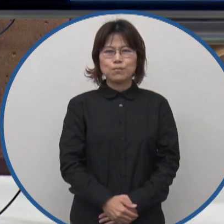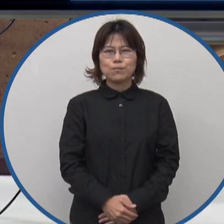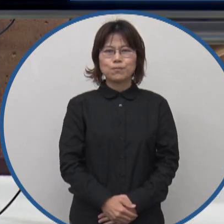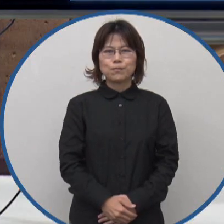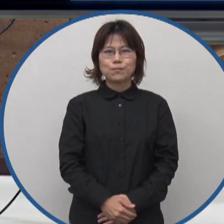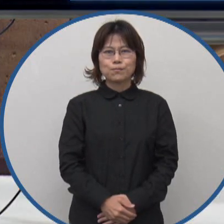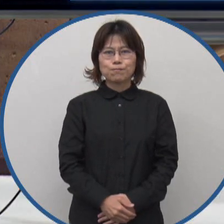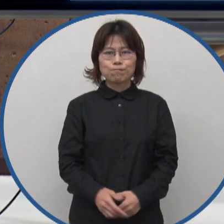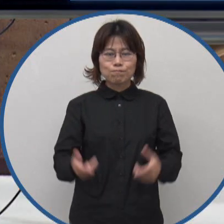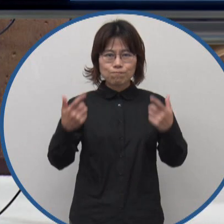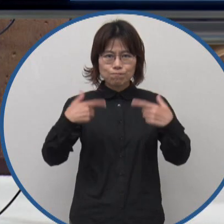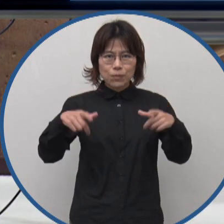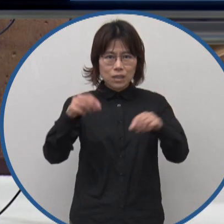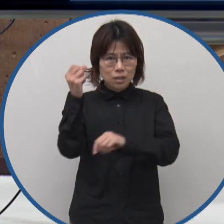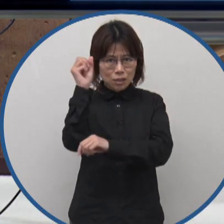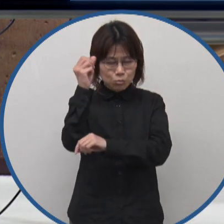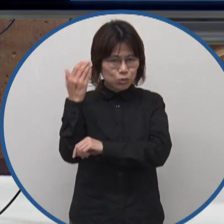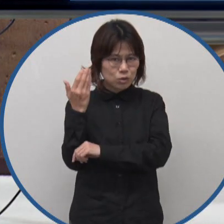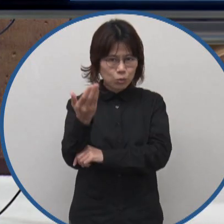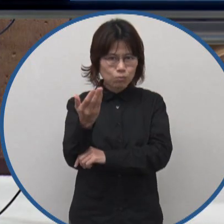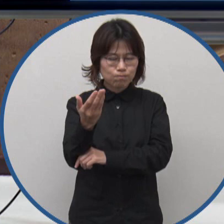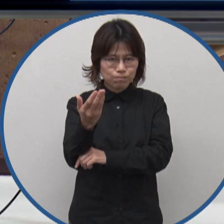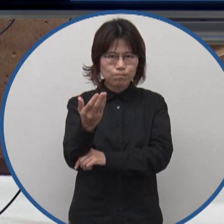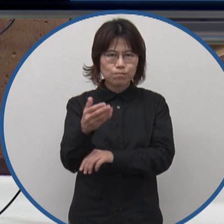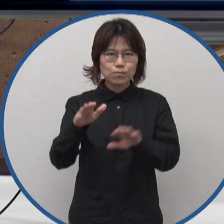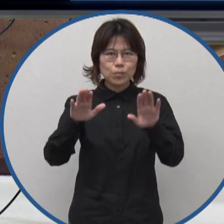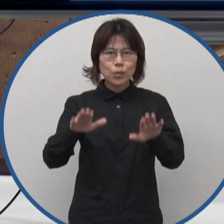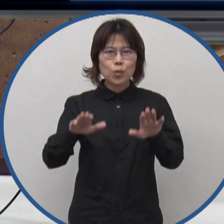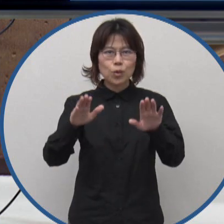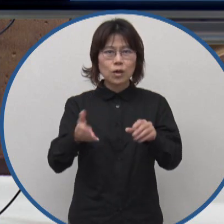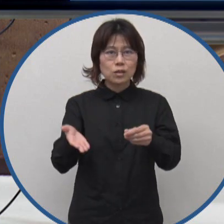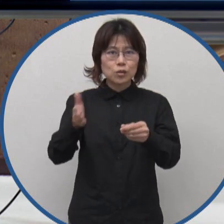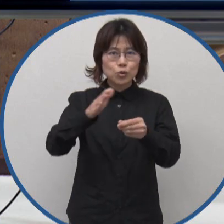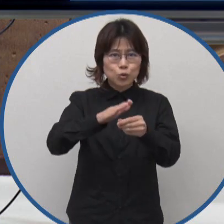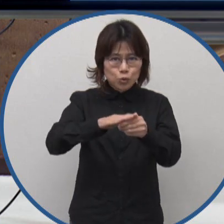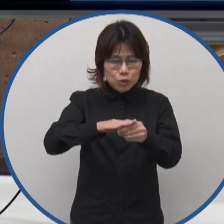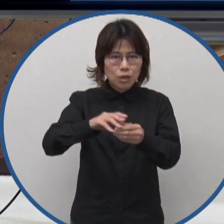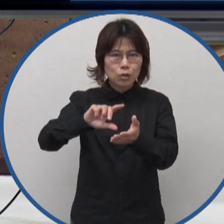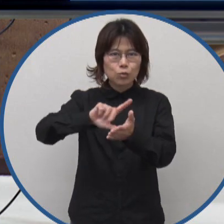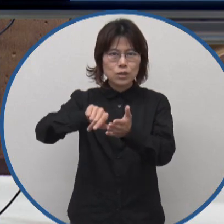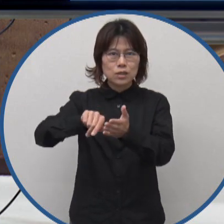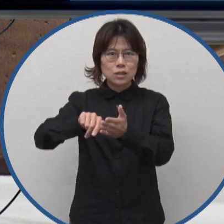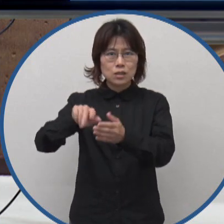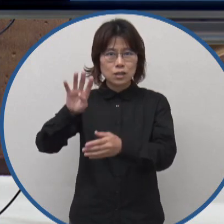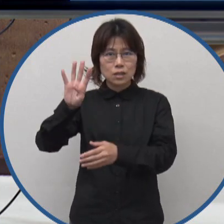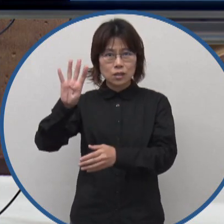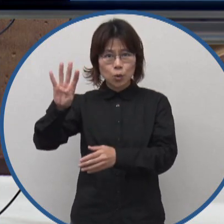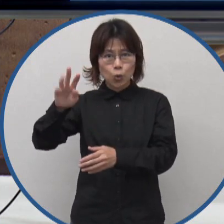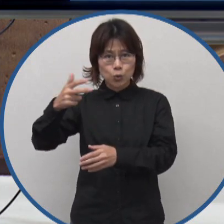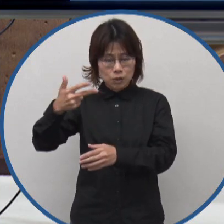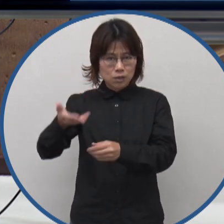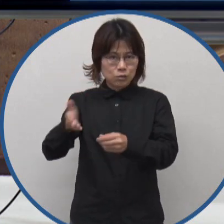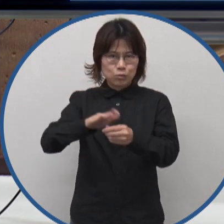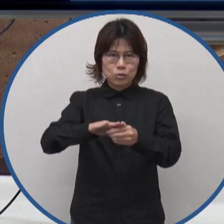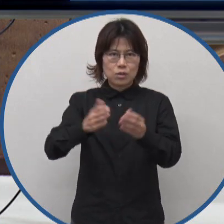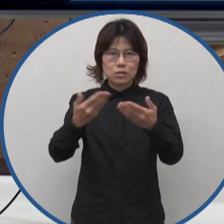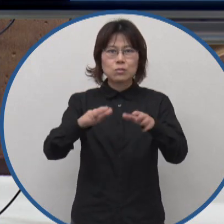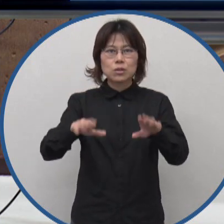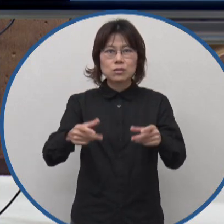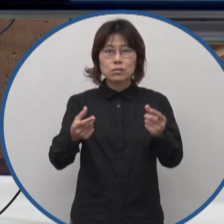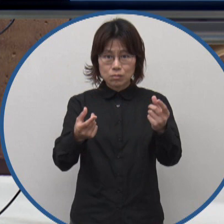ありがとうございます。毎日新聞の中島と申します。今回追加地域4市が対象に追加されたと思うんです